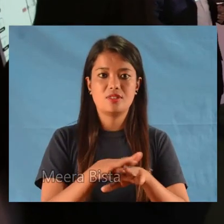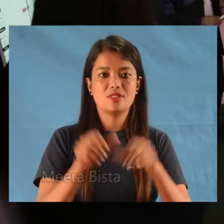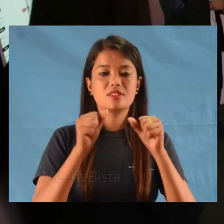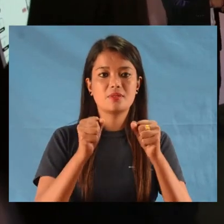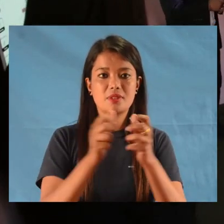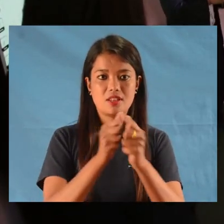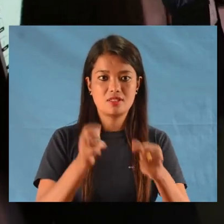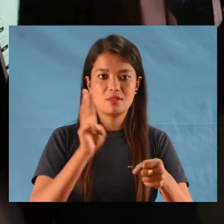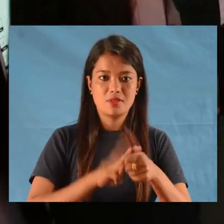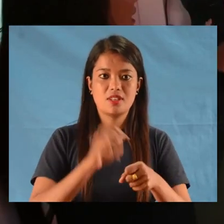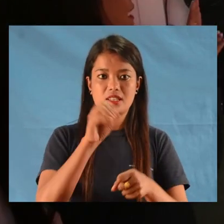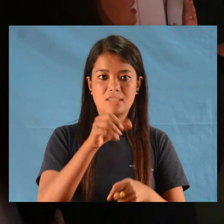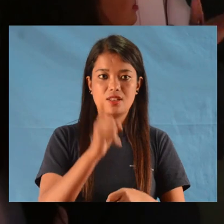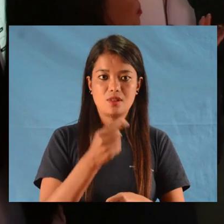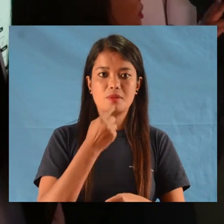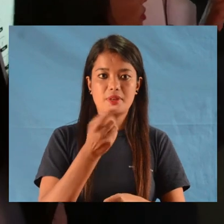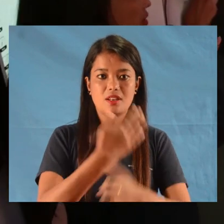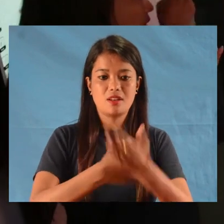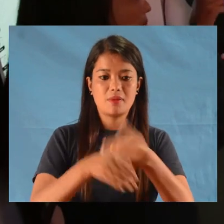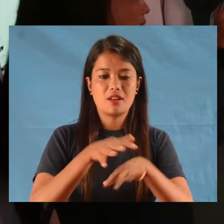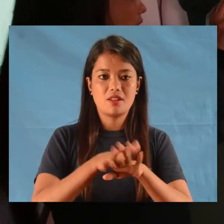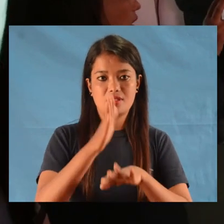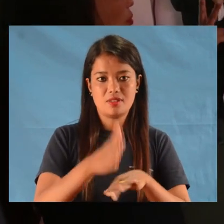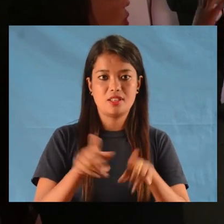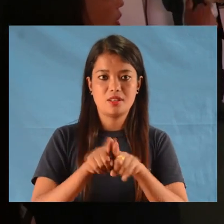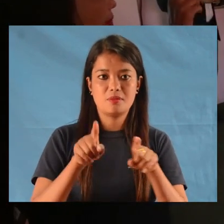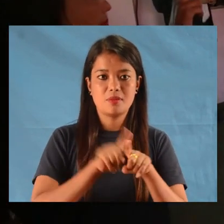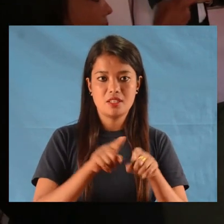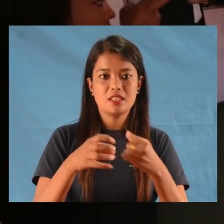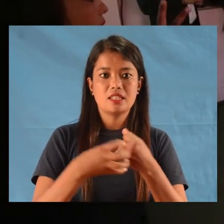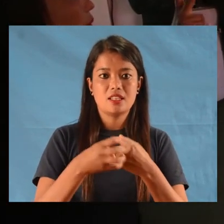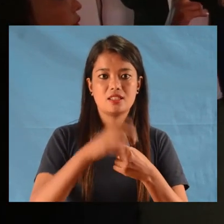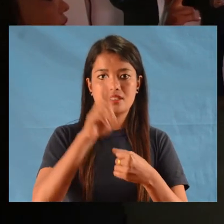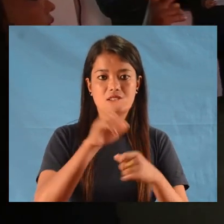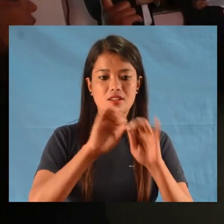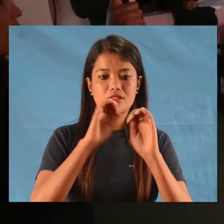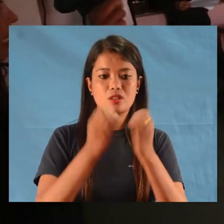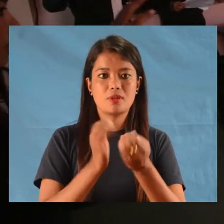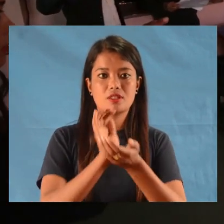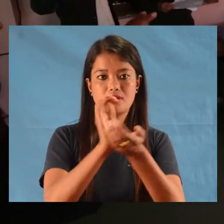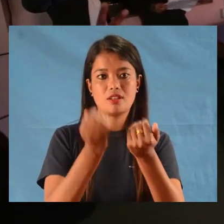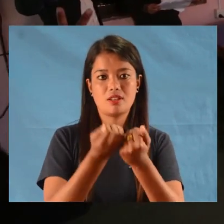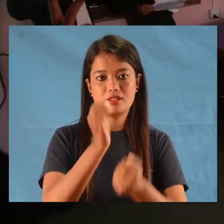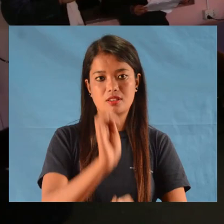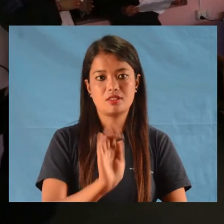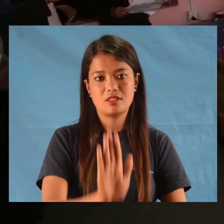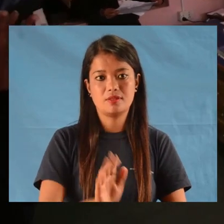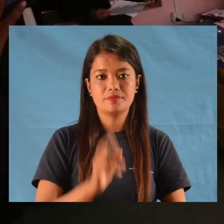छेमता अनुसार अवसर प्रदान गर्ने हो भने अपांगा हरुले पनी देश्र समाज को सेवा गर्ना सक्छन